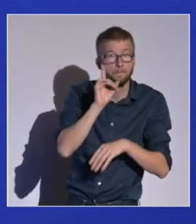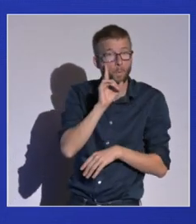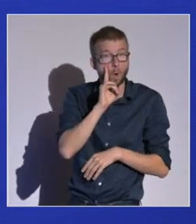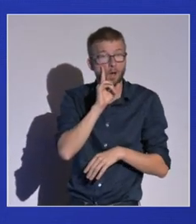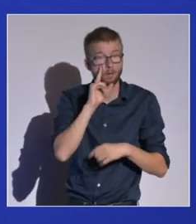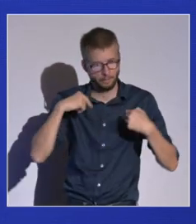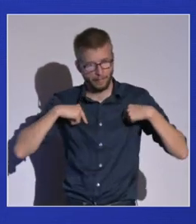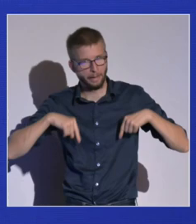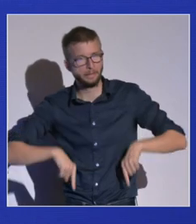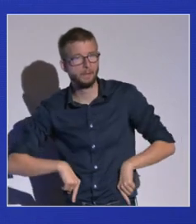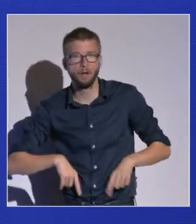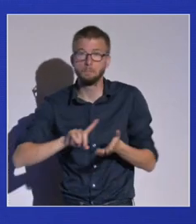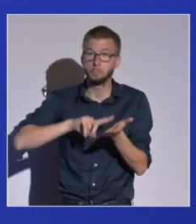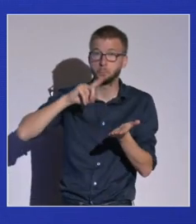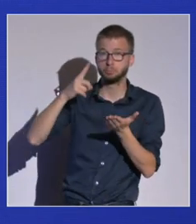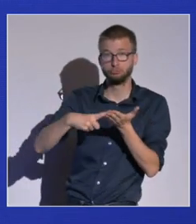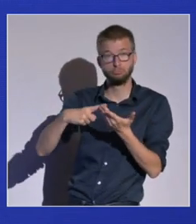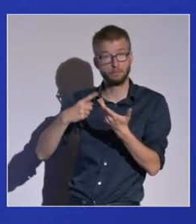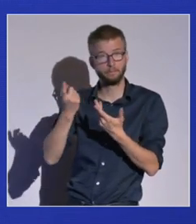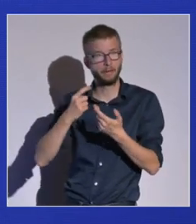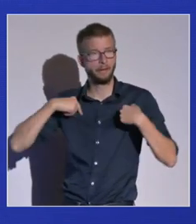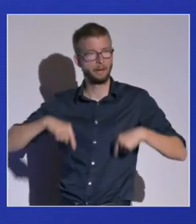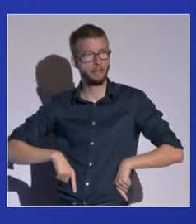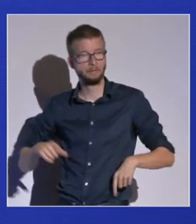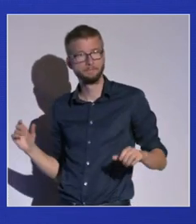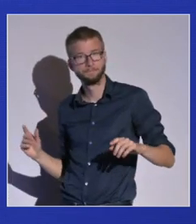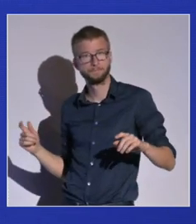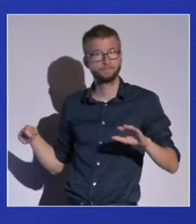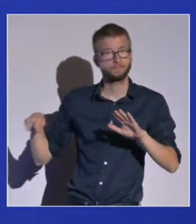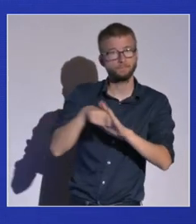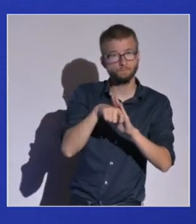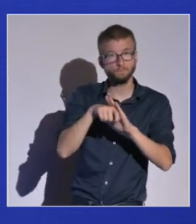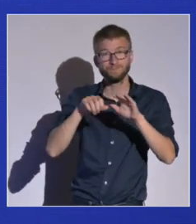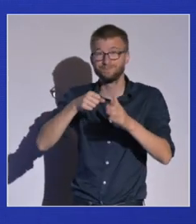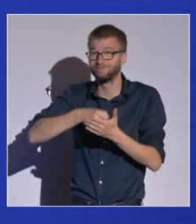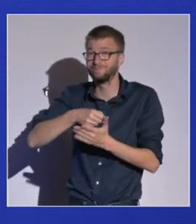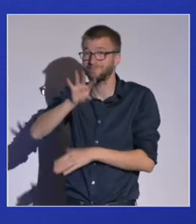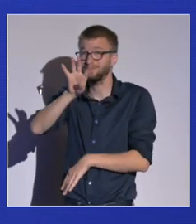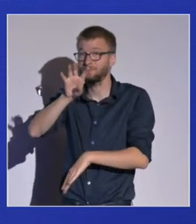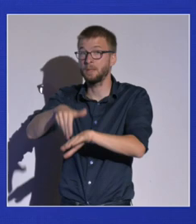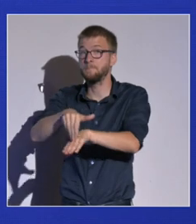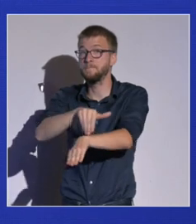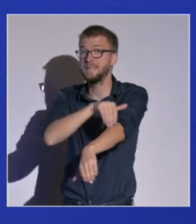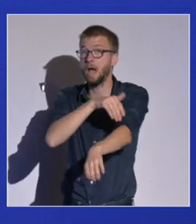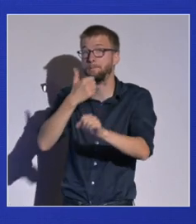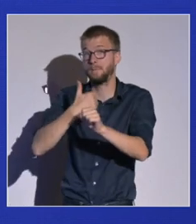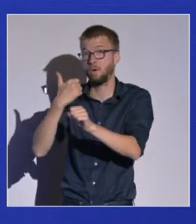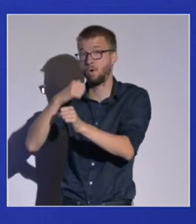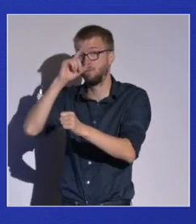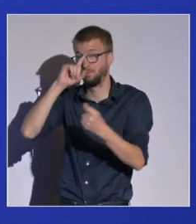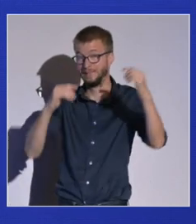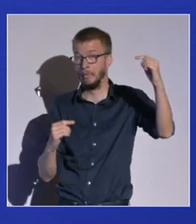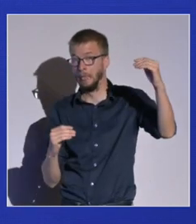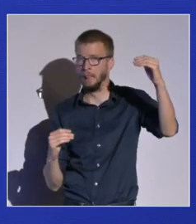l'État, le budget de l'État, verse au moins 40 milliards par an pour obtenir cet